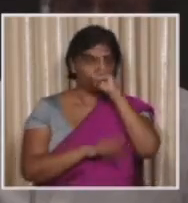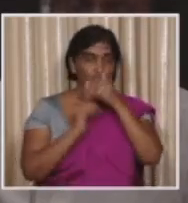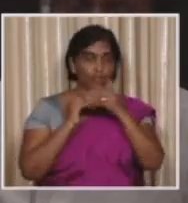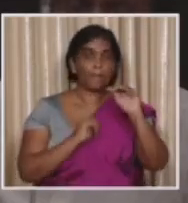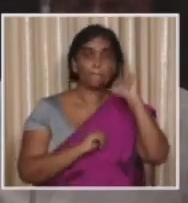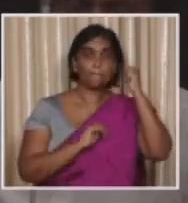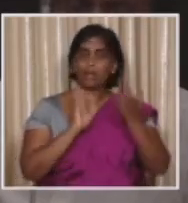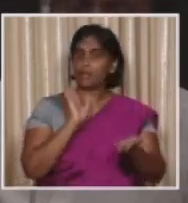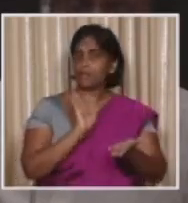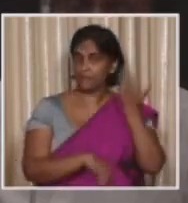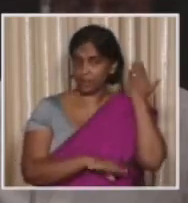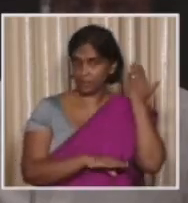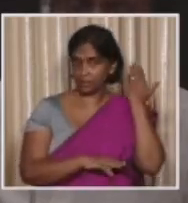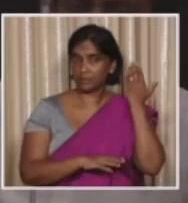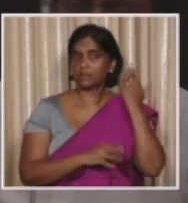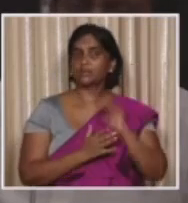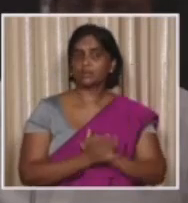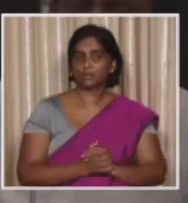50 ඉක්මවලා තිබුණේ.